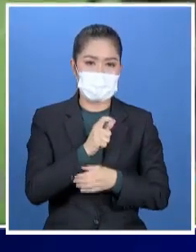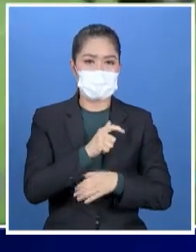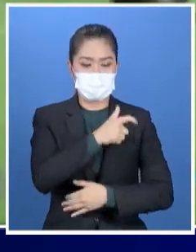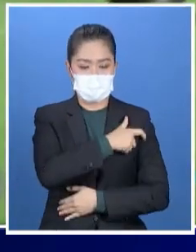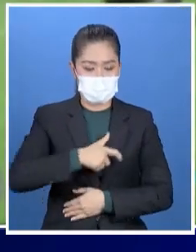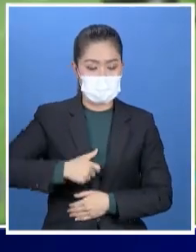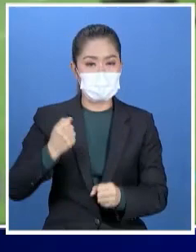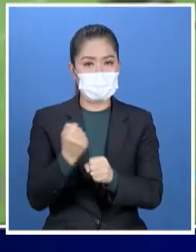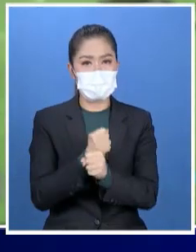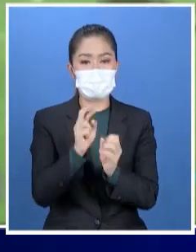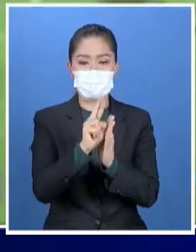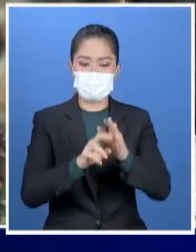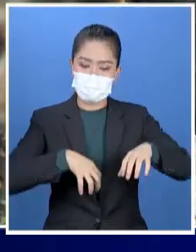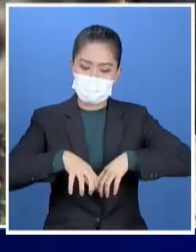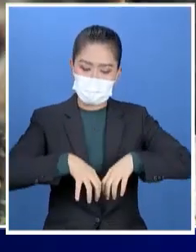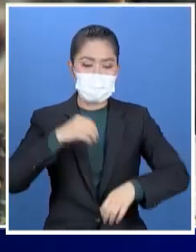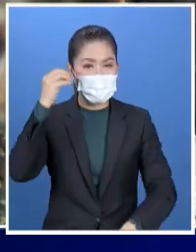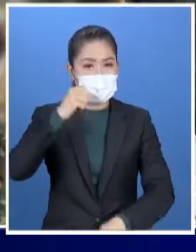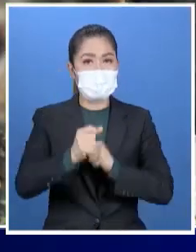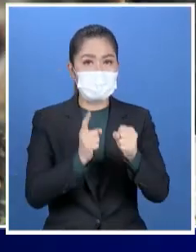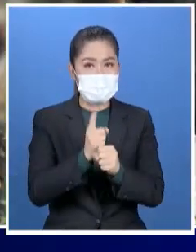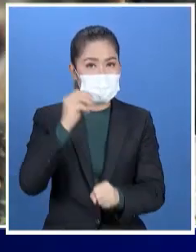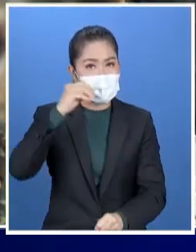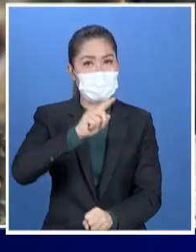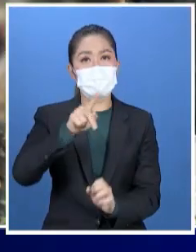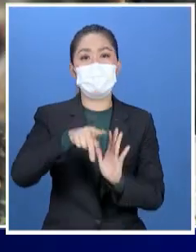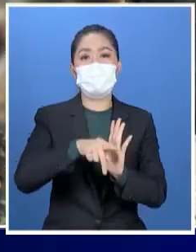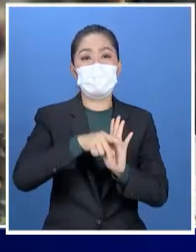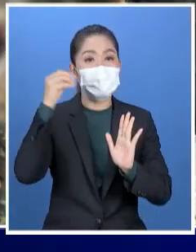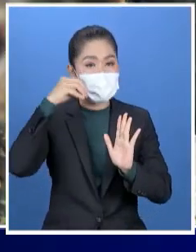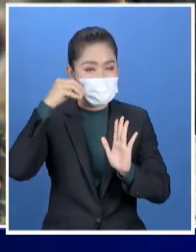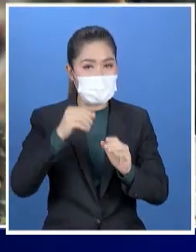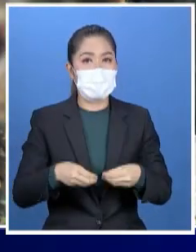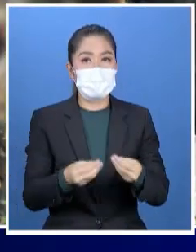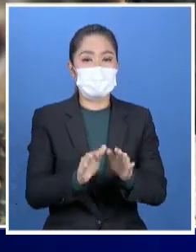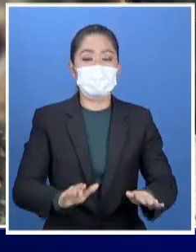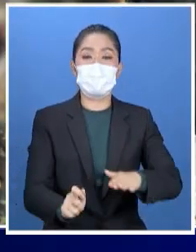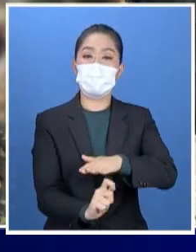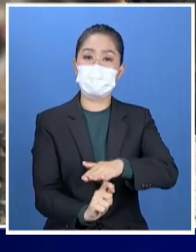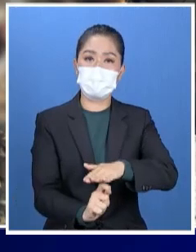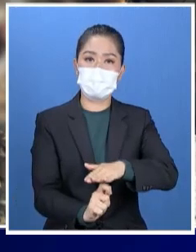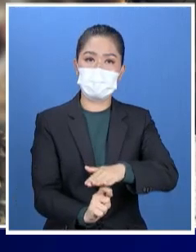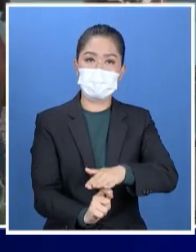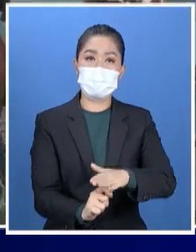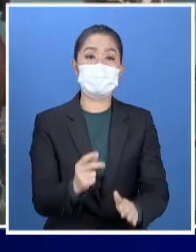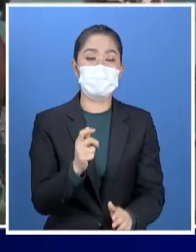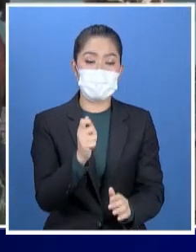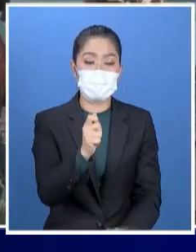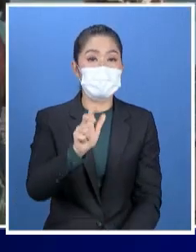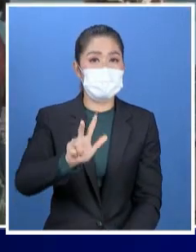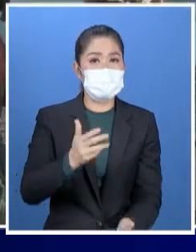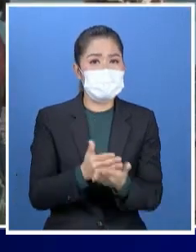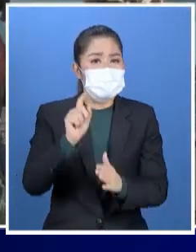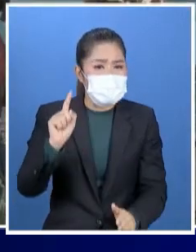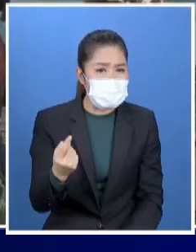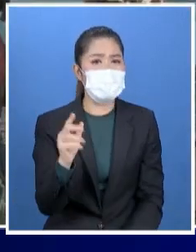ก็ฝึกความมีระเบียบวินัยจัดขึ้นเป็นประจำทุกวันพฤหัสบดีสำหรับเด็กอนุบาล3แต่ไม่ได้บังคับให้ซื้อ